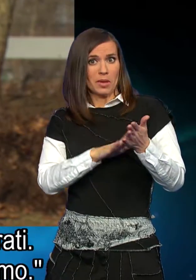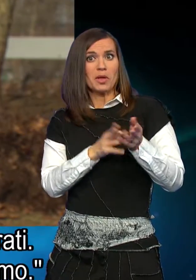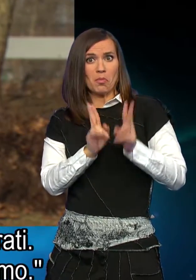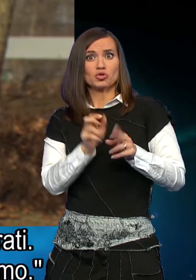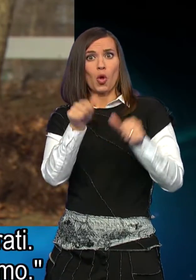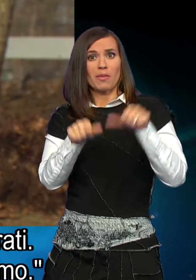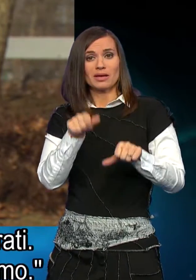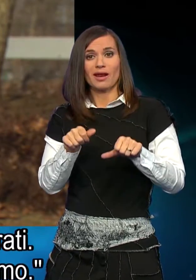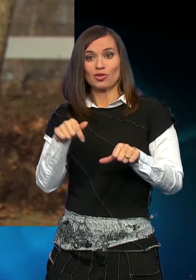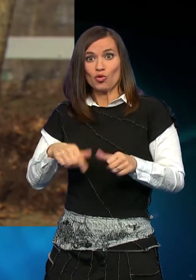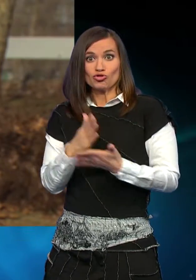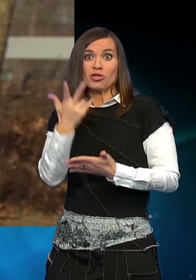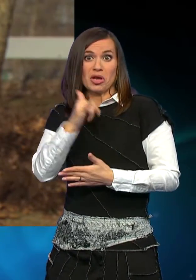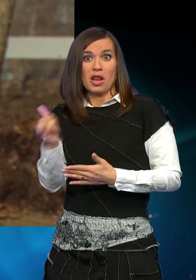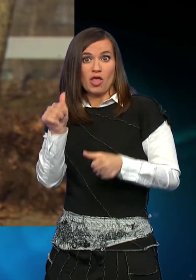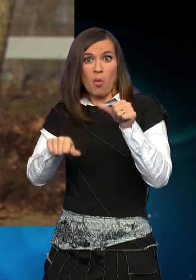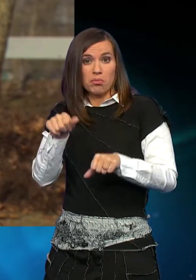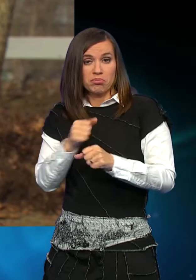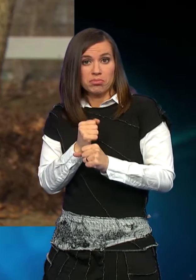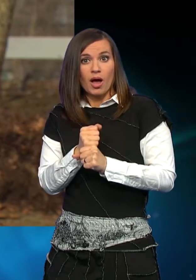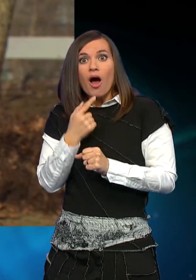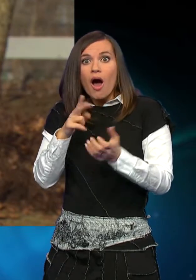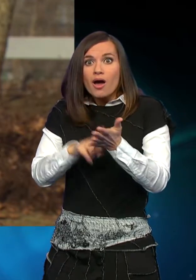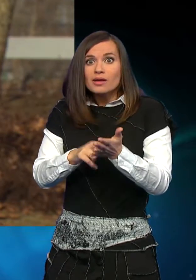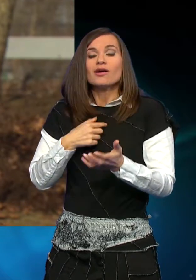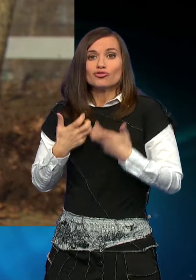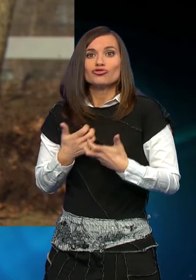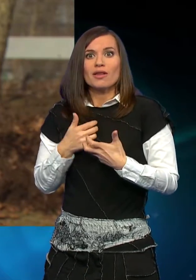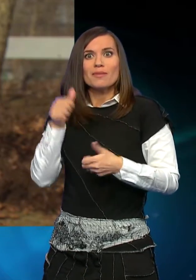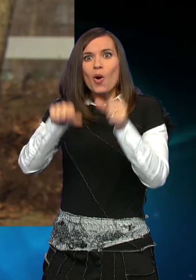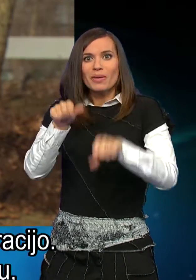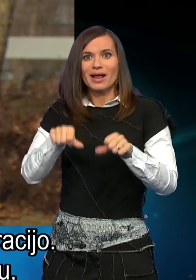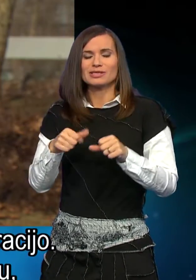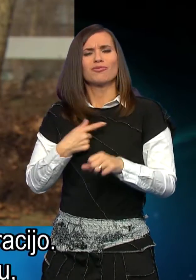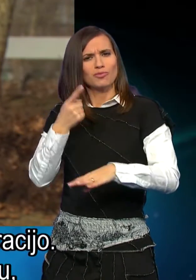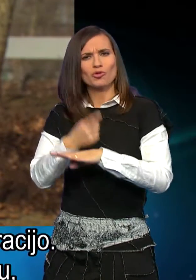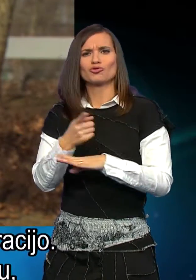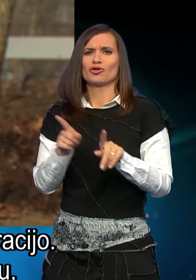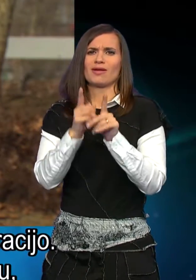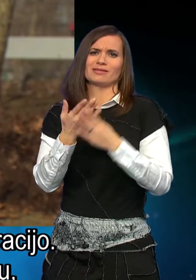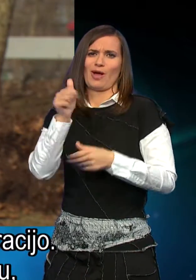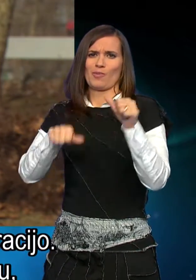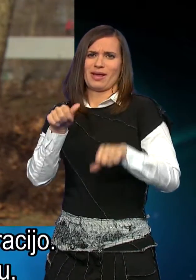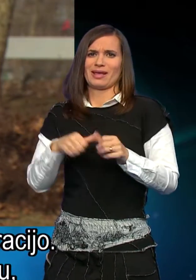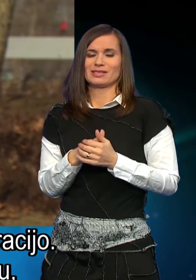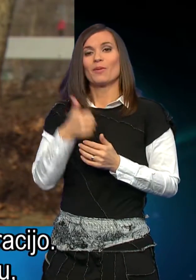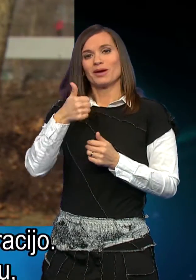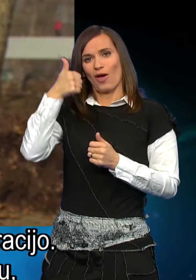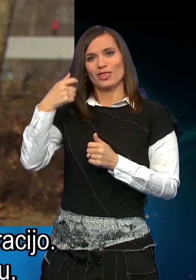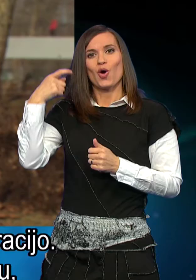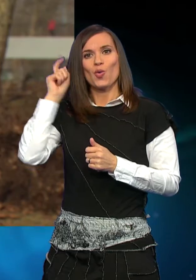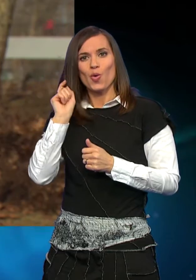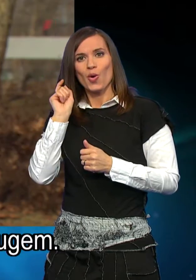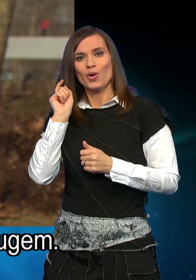delamo. Res, sem rekla, to bom pa je šla. No in sem se odločila za operacijo. Najprej na enem